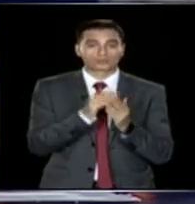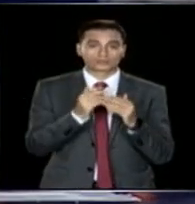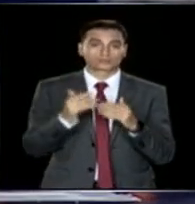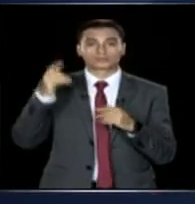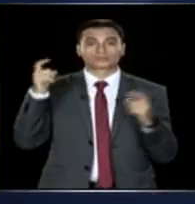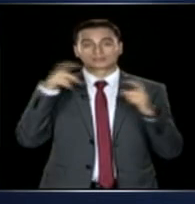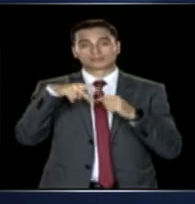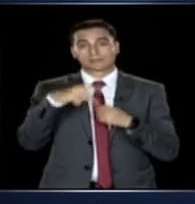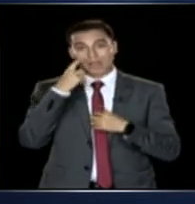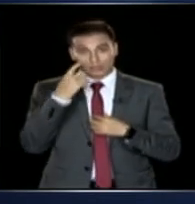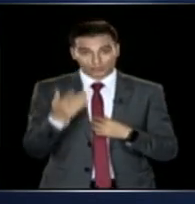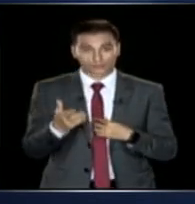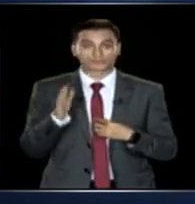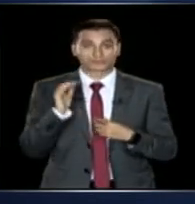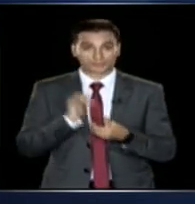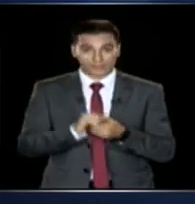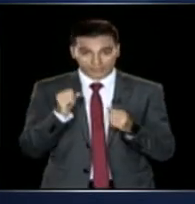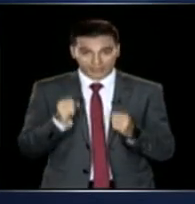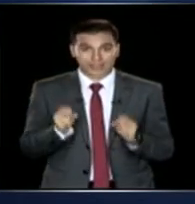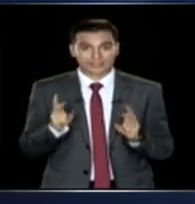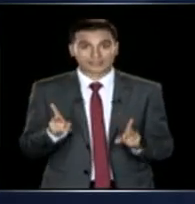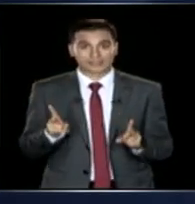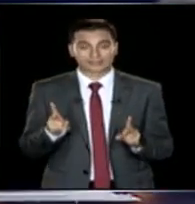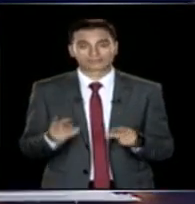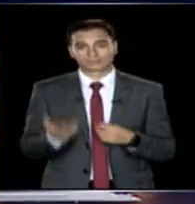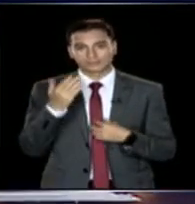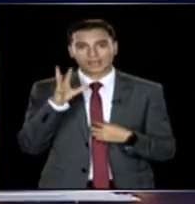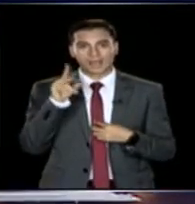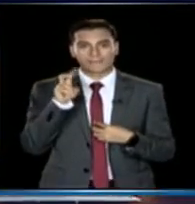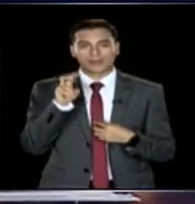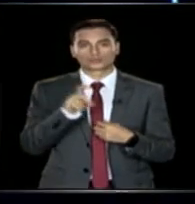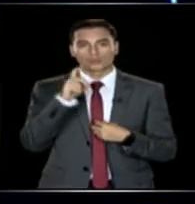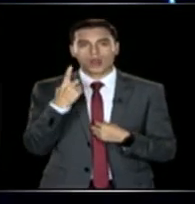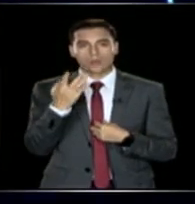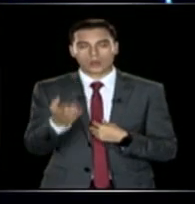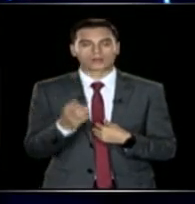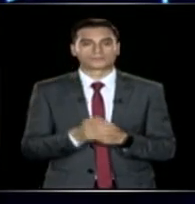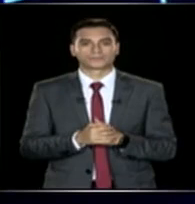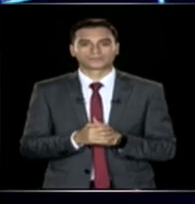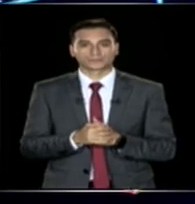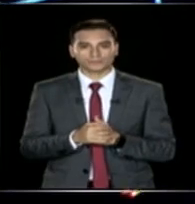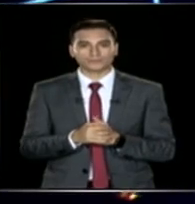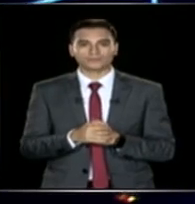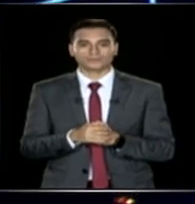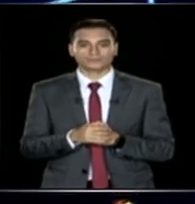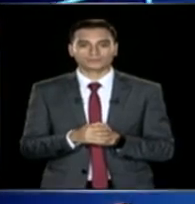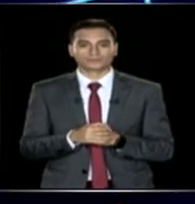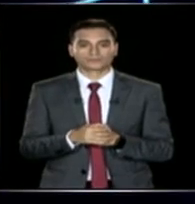الوصول لدور الثمانية. جاهزة؟ يلا هب. سؤال الأول،